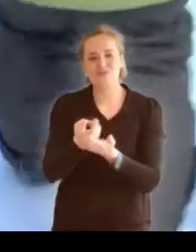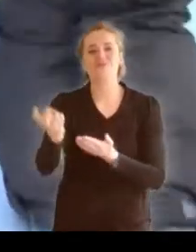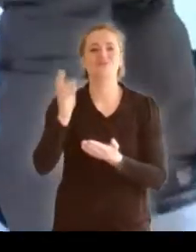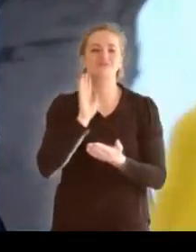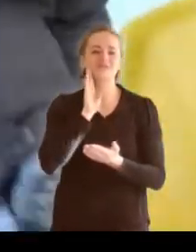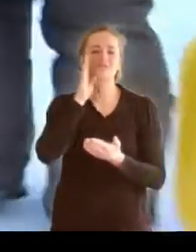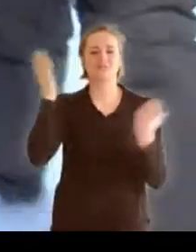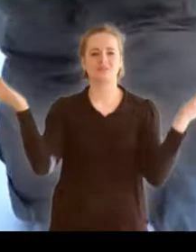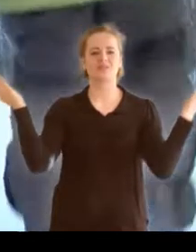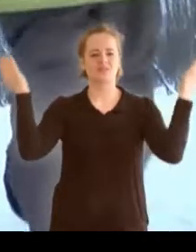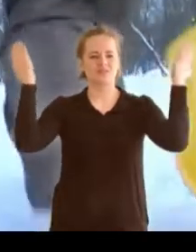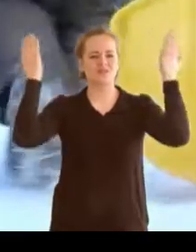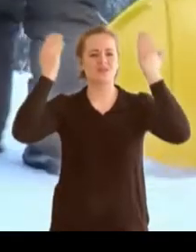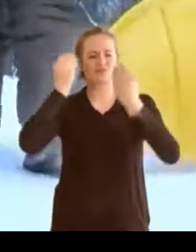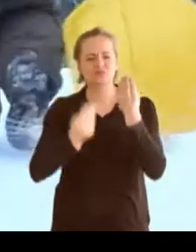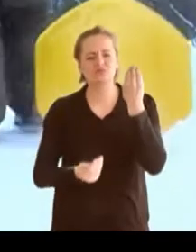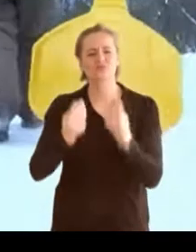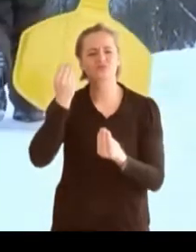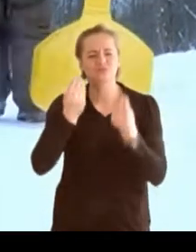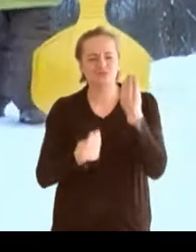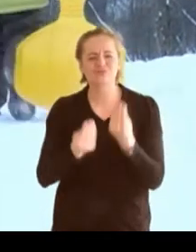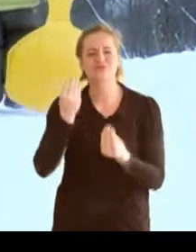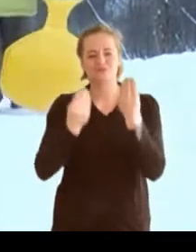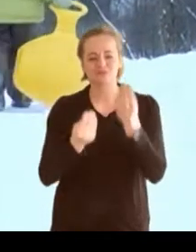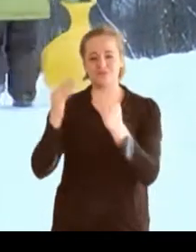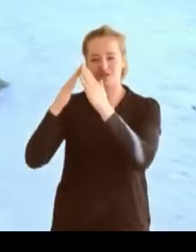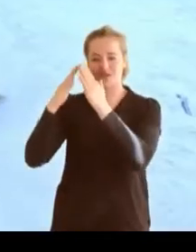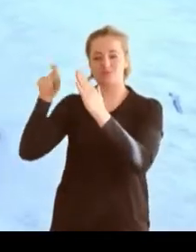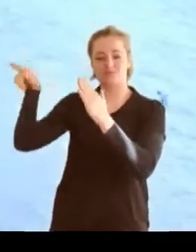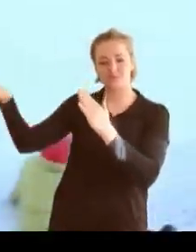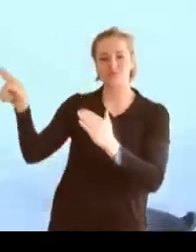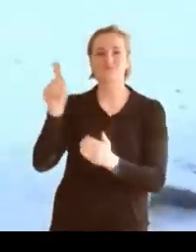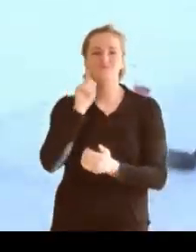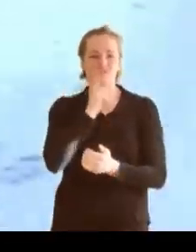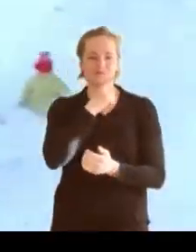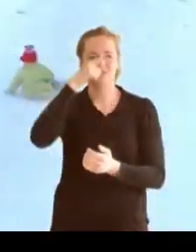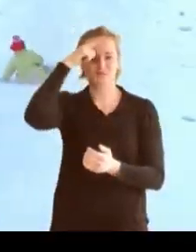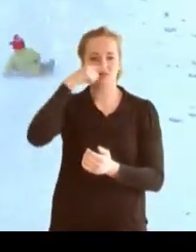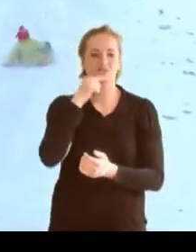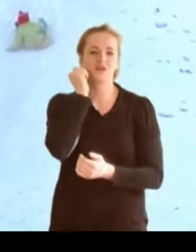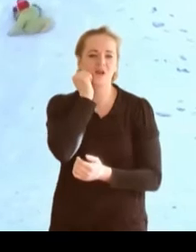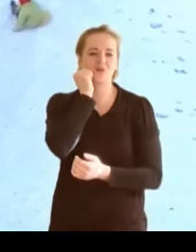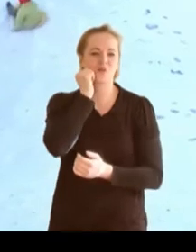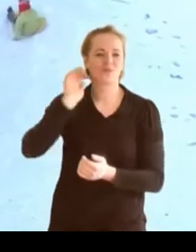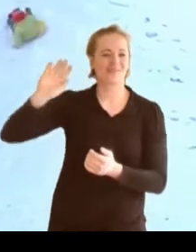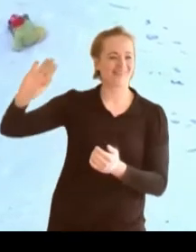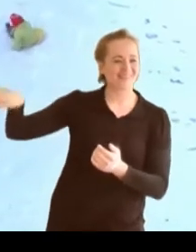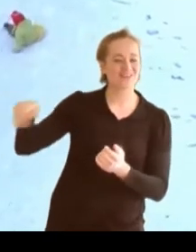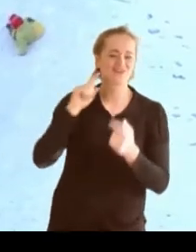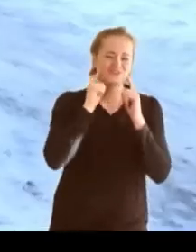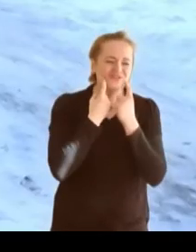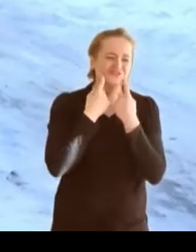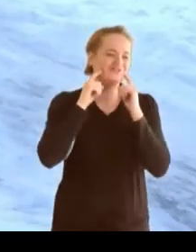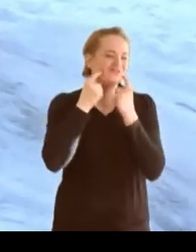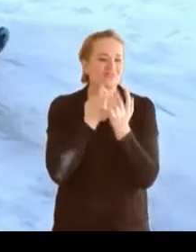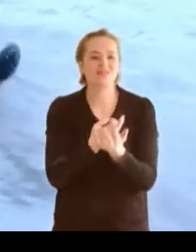tėtis. Mes išbėgome į kiemą su rogutėm važinėtis. Ir šią dieną, visą